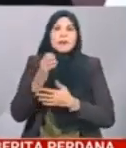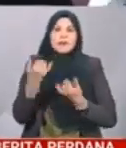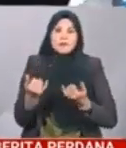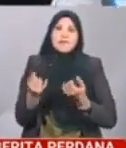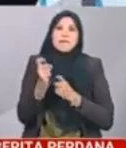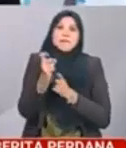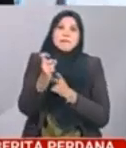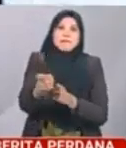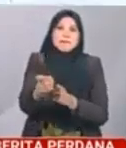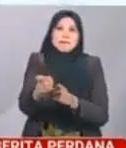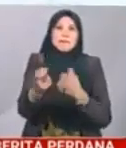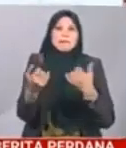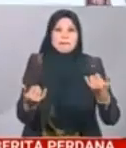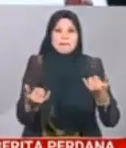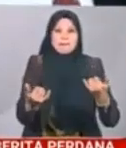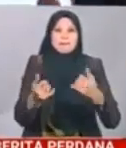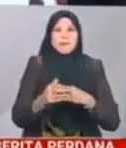ini.